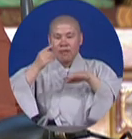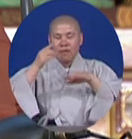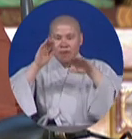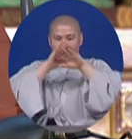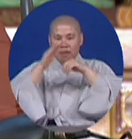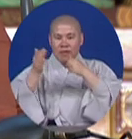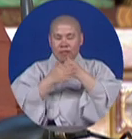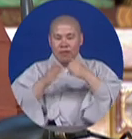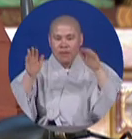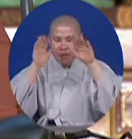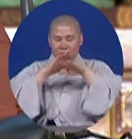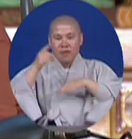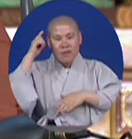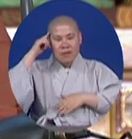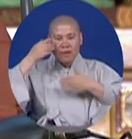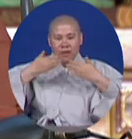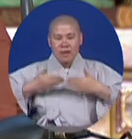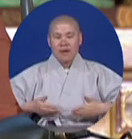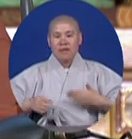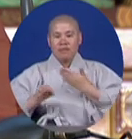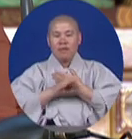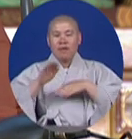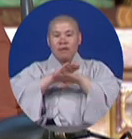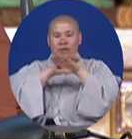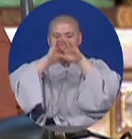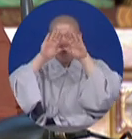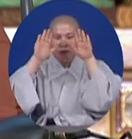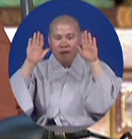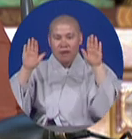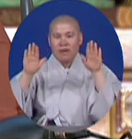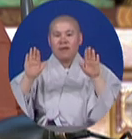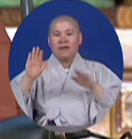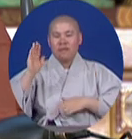깨달음이라는 것은요, 뭘 알아내는 게 절대로 아니에요.